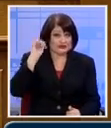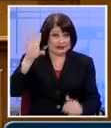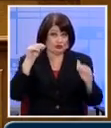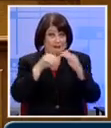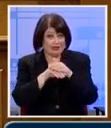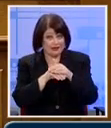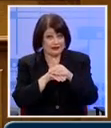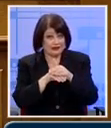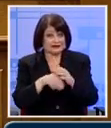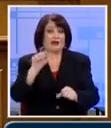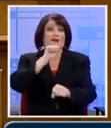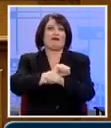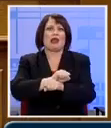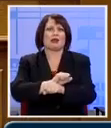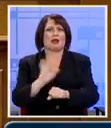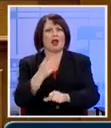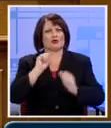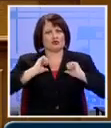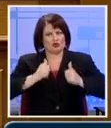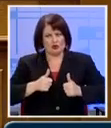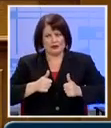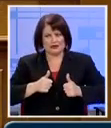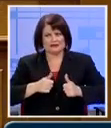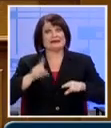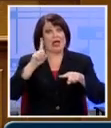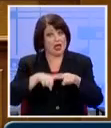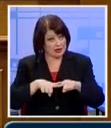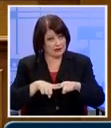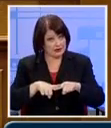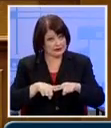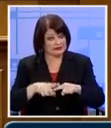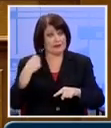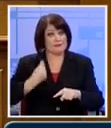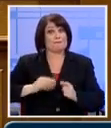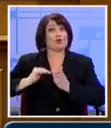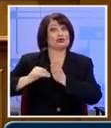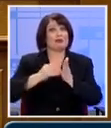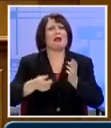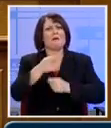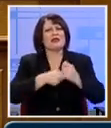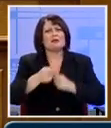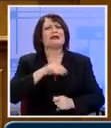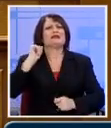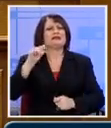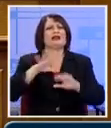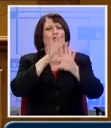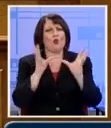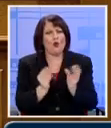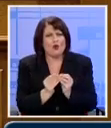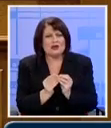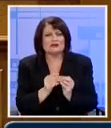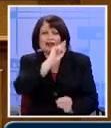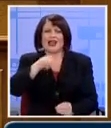επενδυτές, φυλακή όποιος τολμήσει, και Έλληνες, δημόσιοι υπάλληλοι, επιχειρηματίες, ξένοι. Και